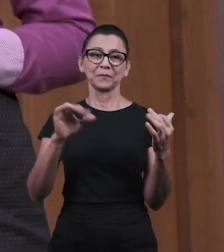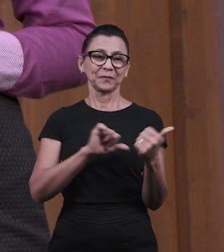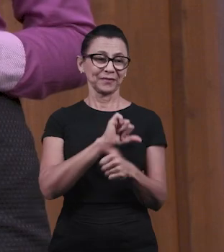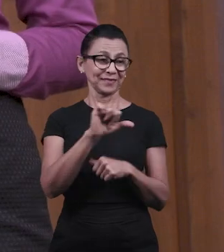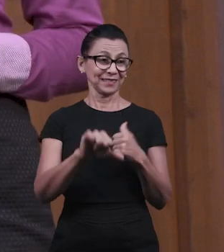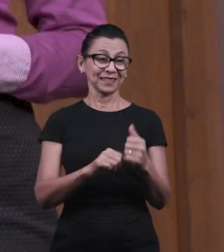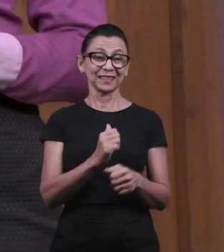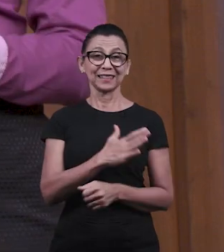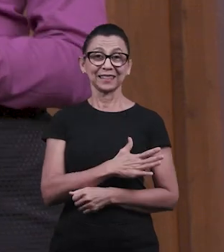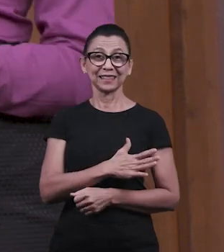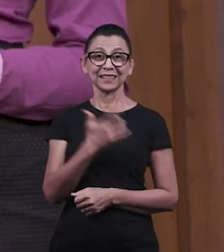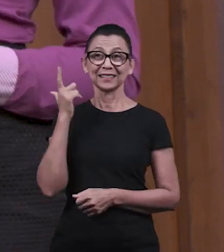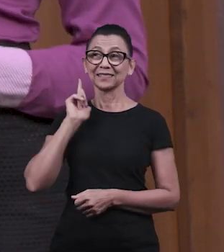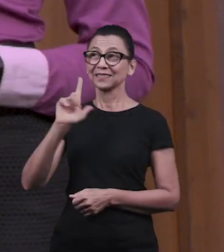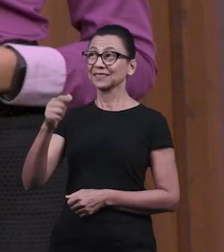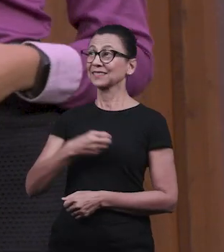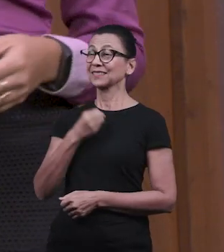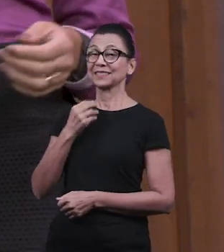жизнь, дает нам вечную